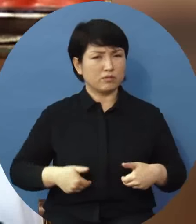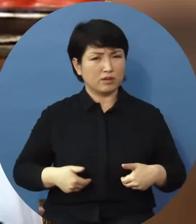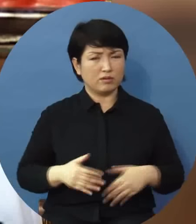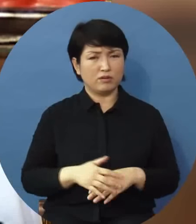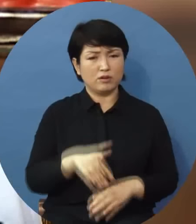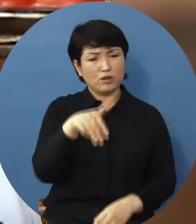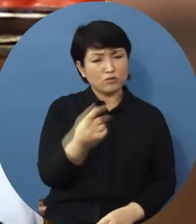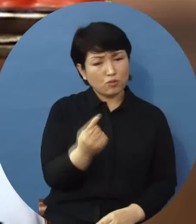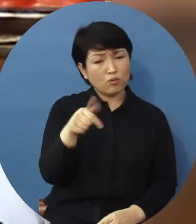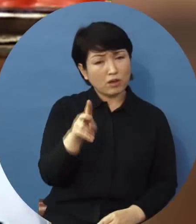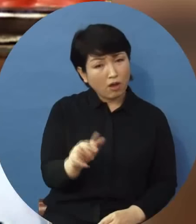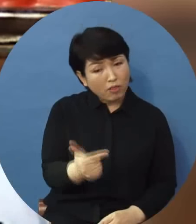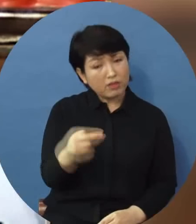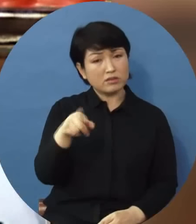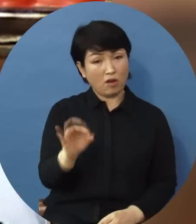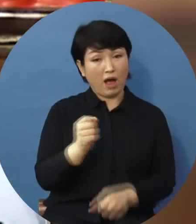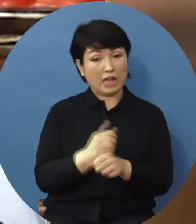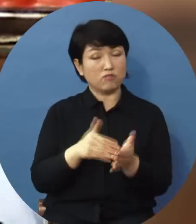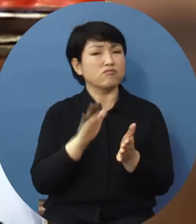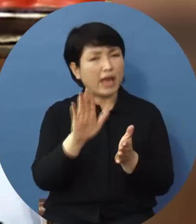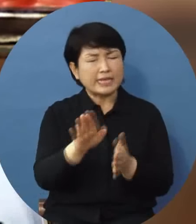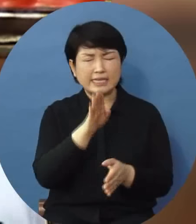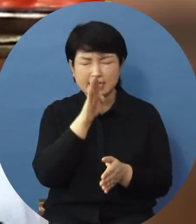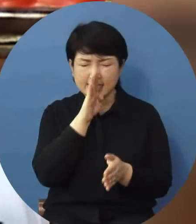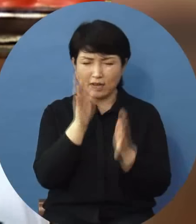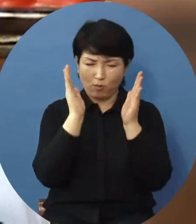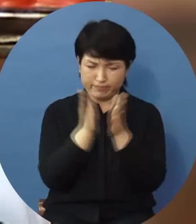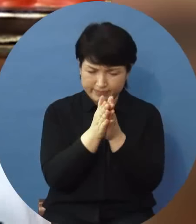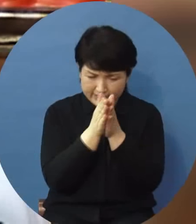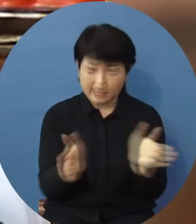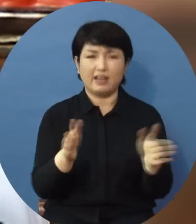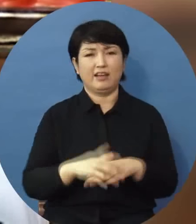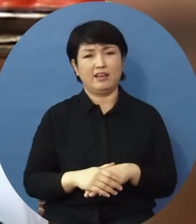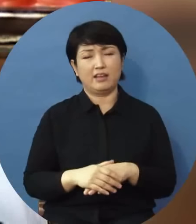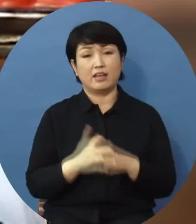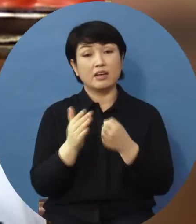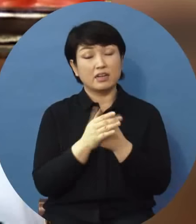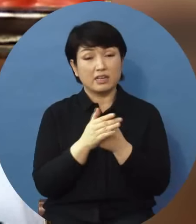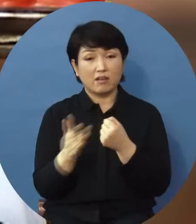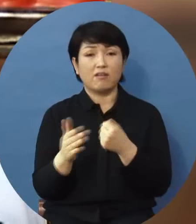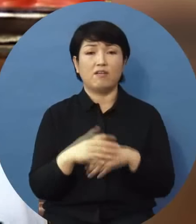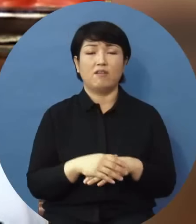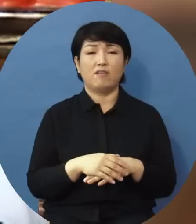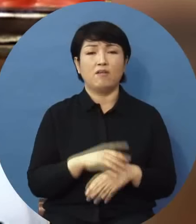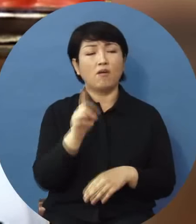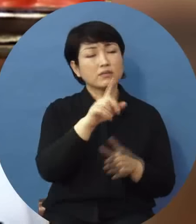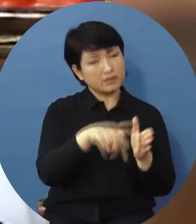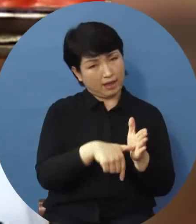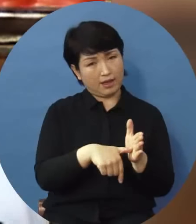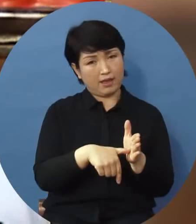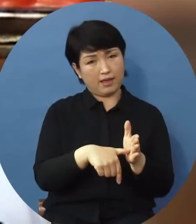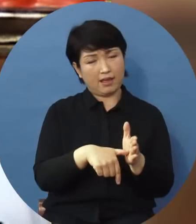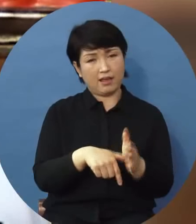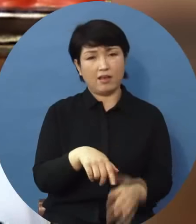그러면 초견성을 한 뒤부터 이제 본격적인 공부라고 할 수 있어. 그래서 어느